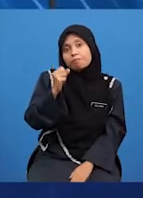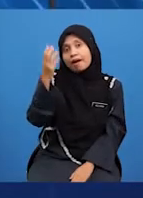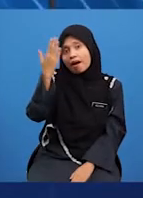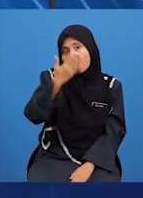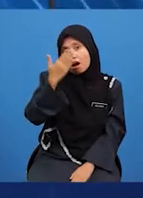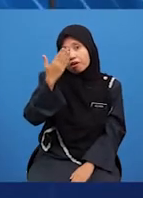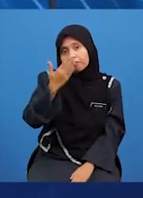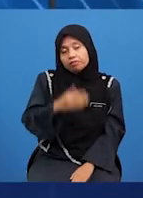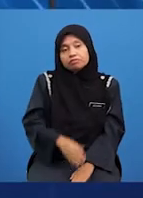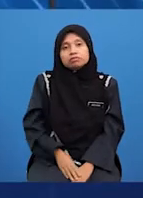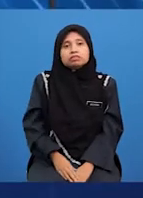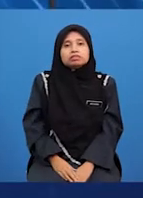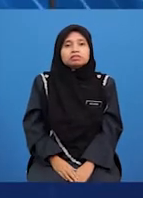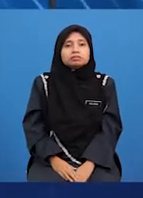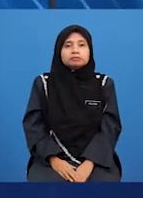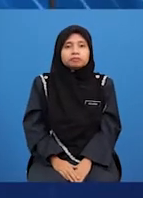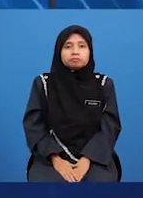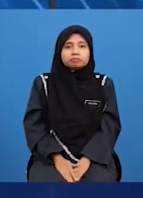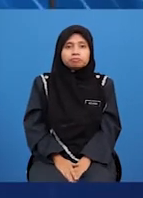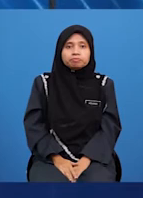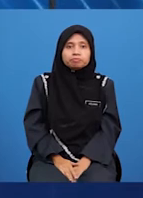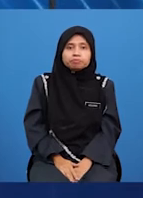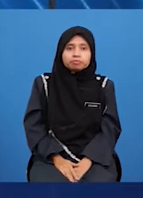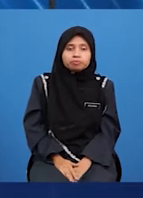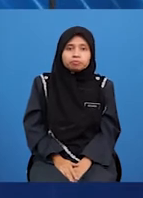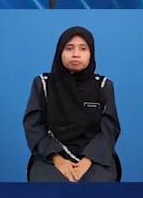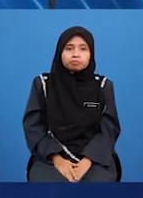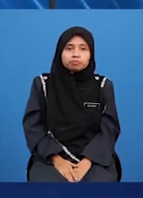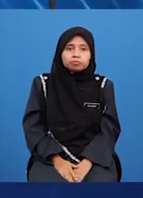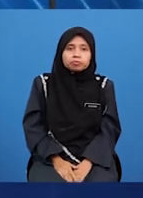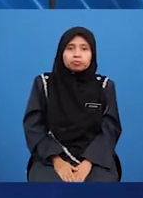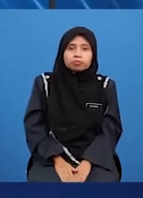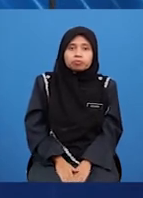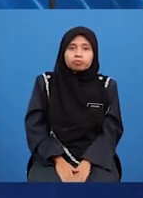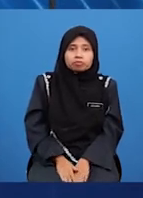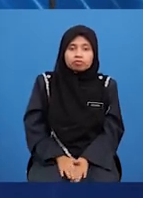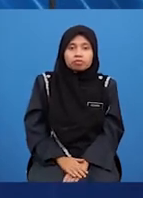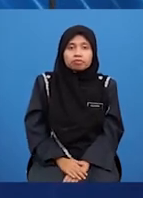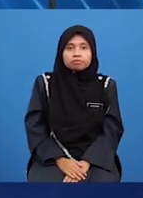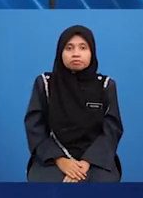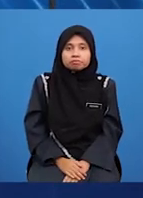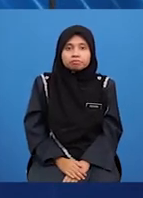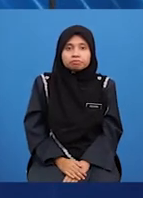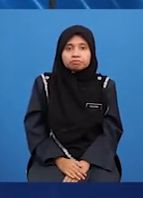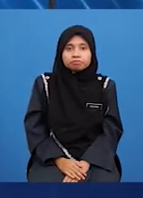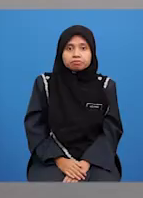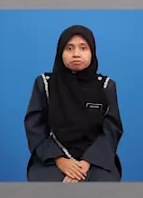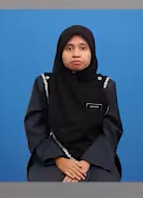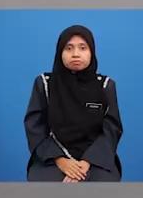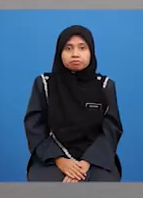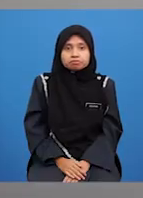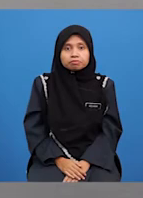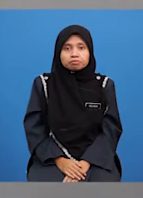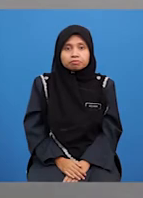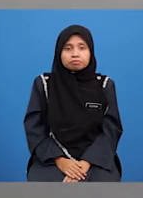hitam-hitam jadi tak cantik. Nampak apa itu. Impact dia dan juga kesan di antara imbangan perkadaran dan juga komposisi itu.